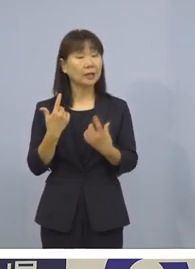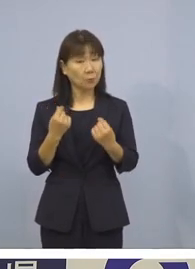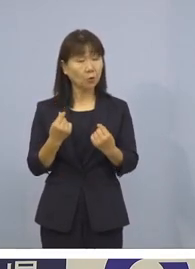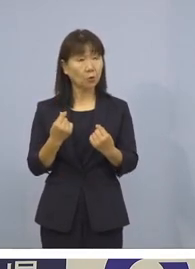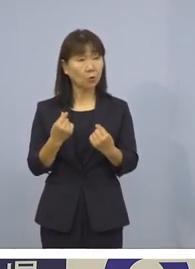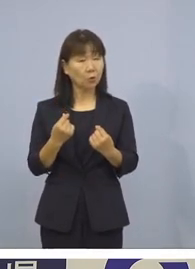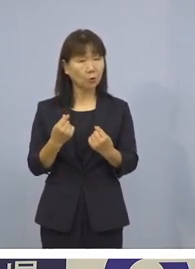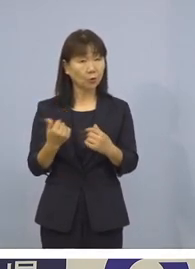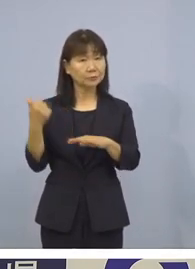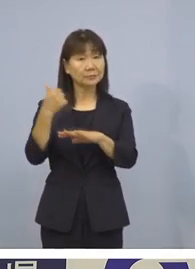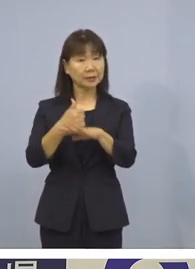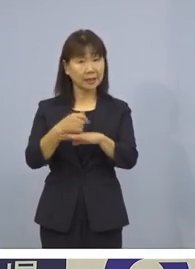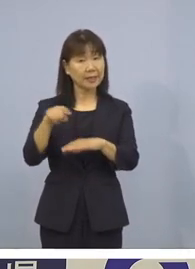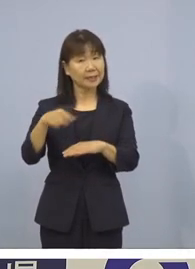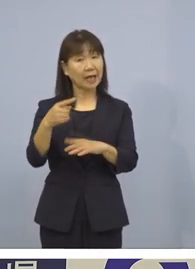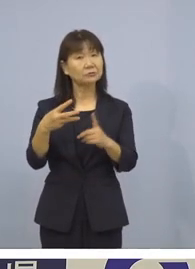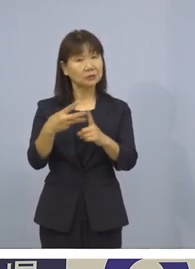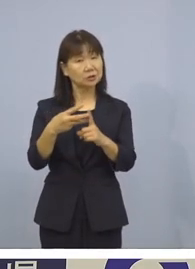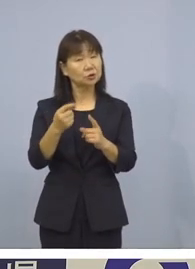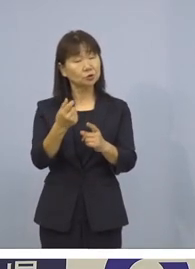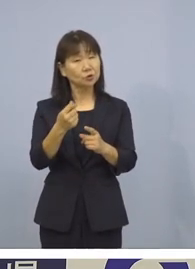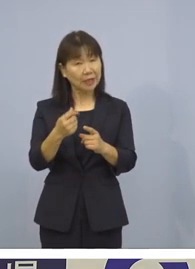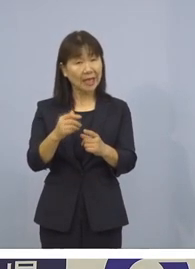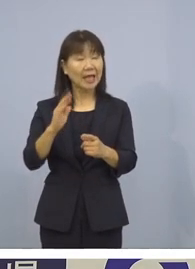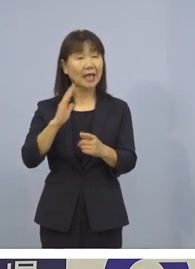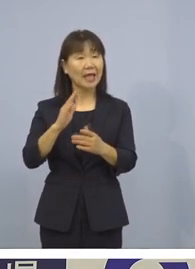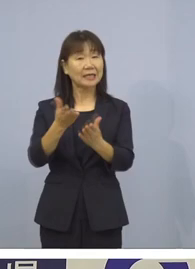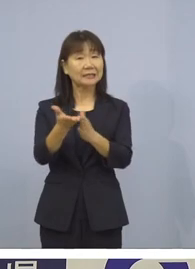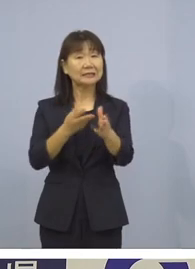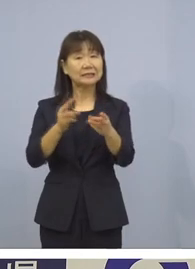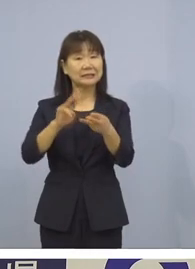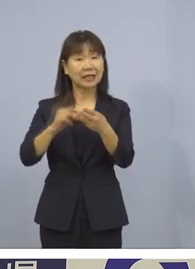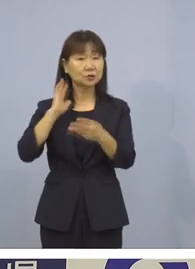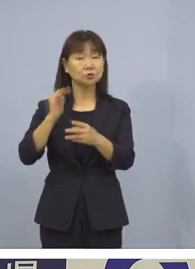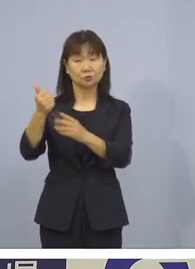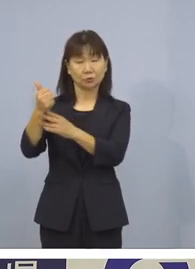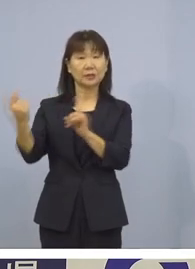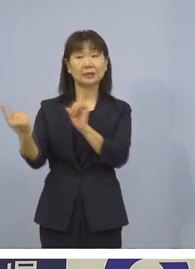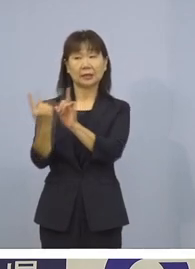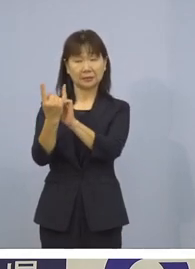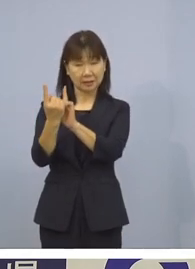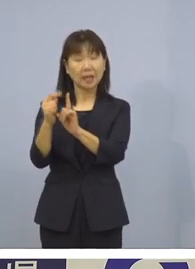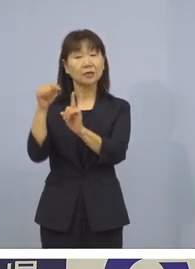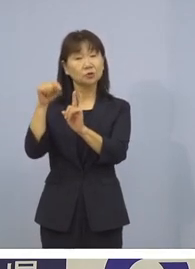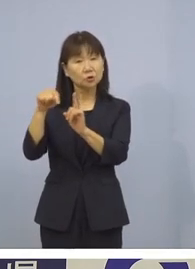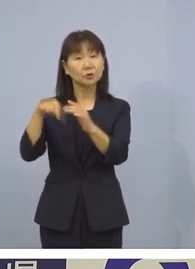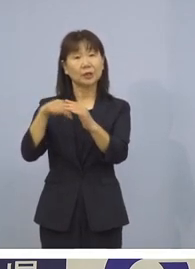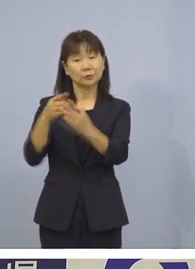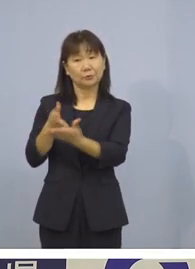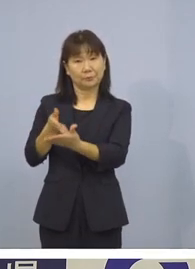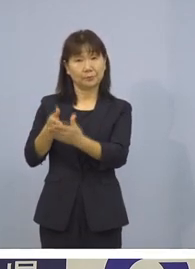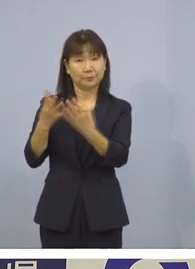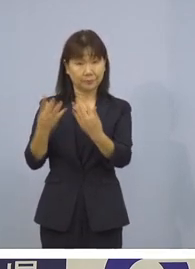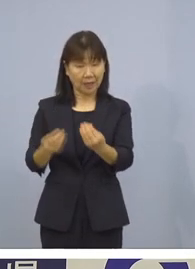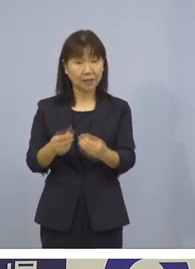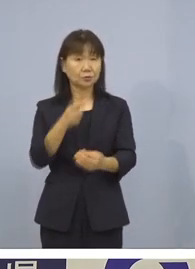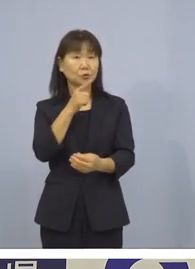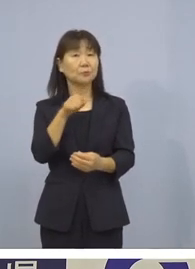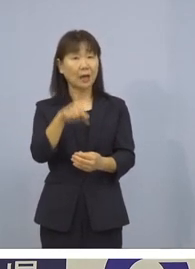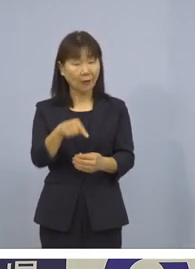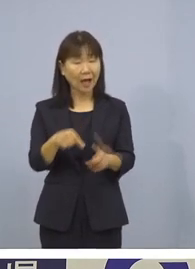100日ちょっとで2回ほど岸田総理にお会いしましたけれども、そのお話もさせていただいたり、まあ、徳島に至っては